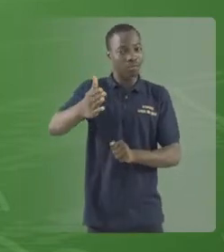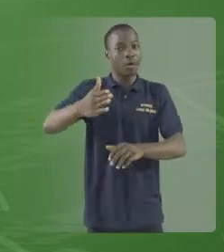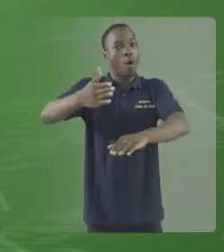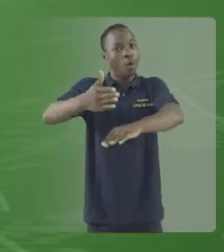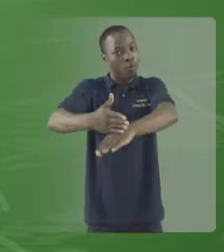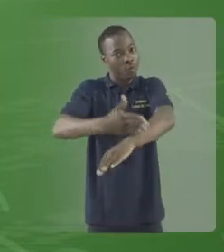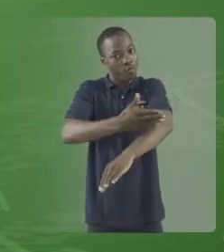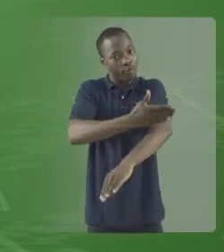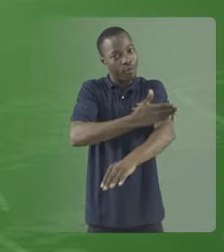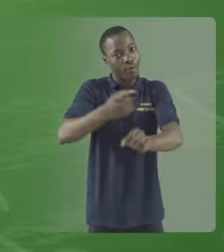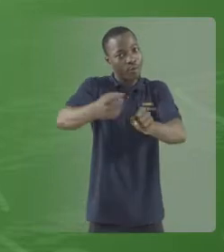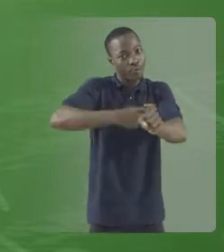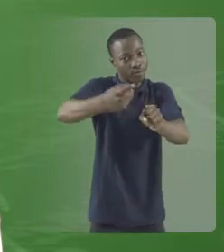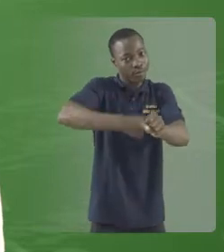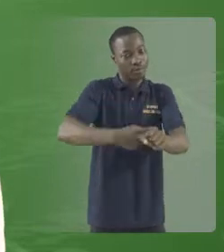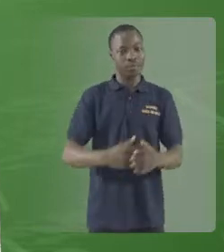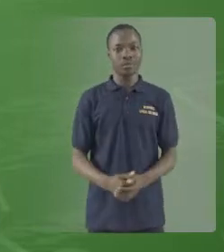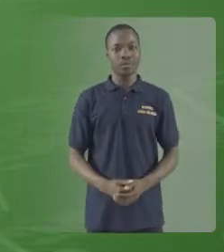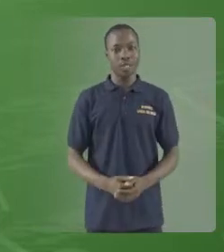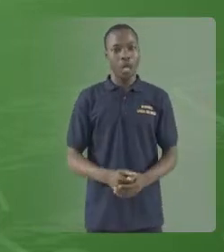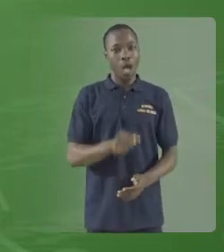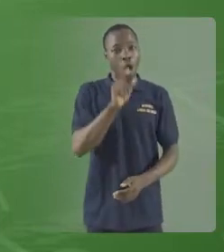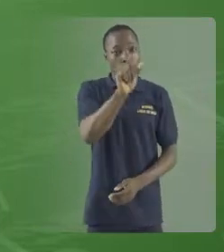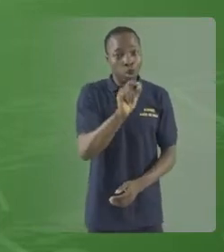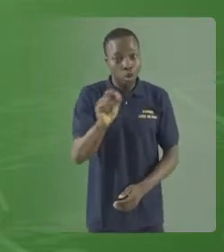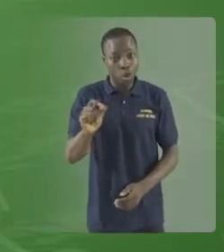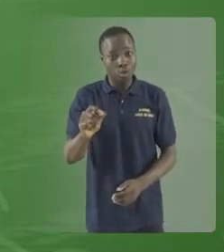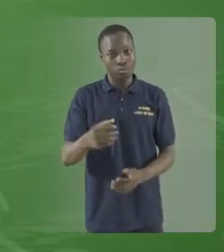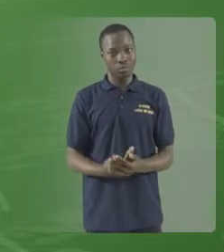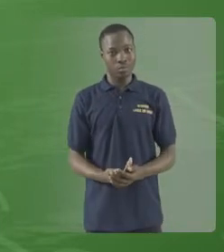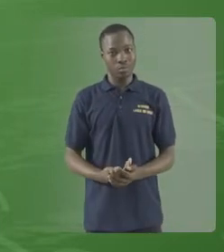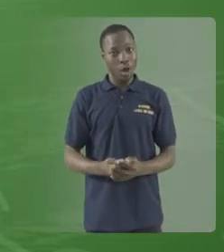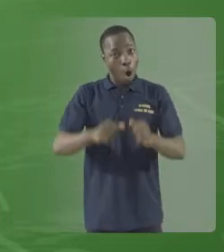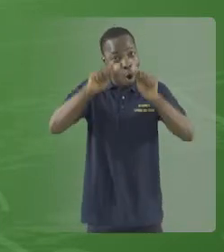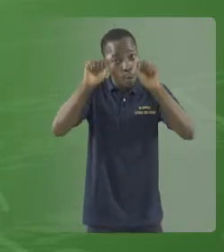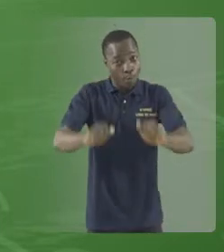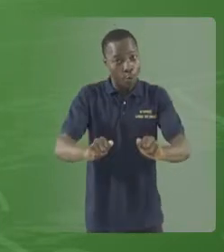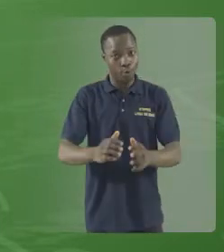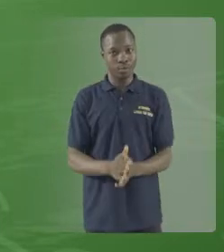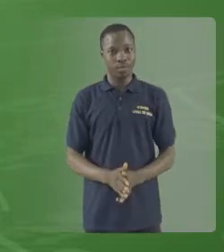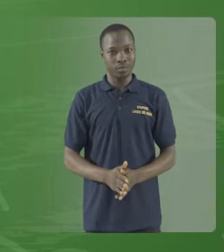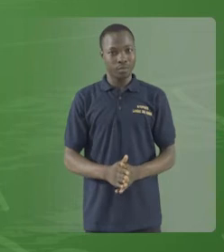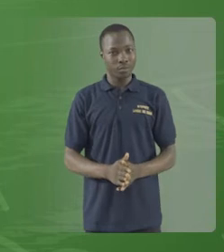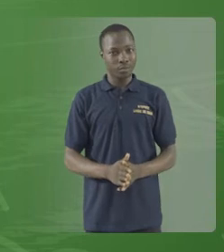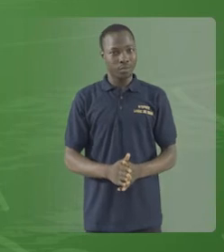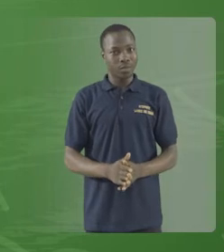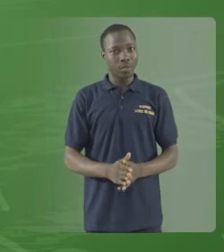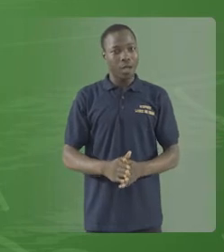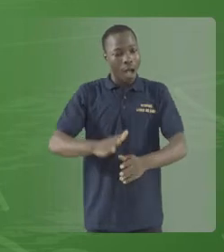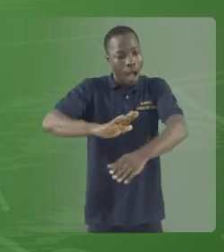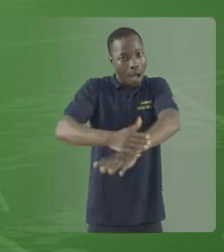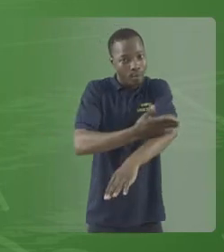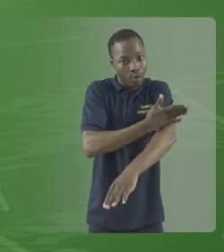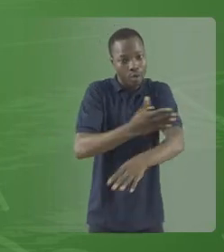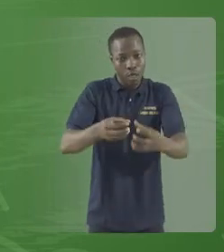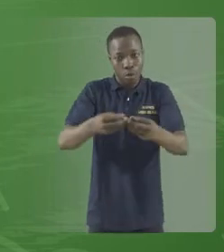de ce moment, quel est le constat que nous pouvons dégager? Alors, on peut améliorer les sols